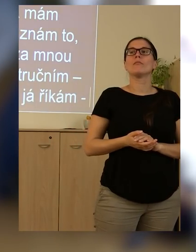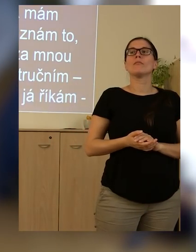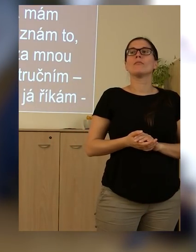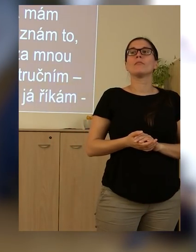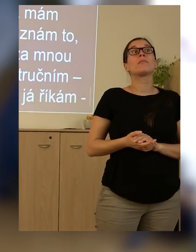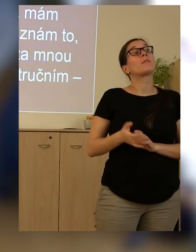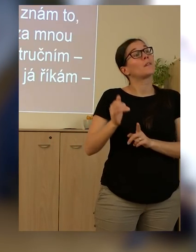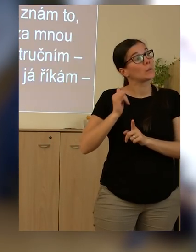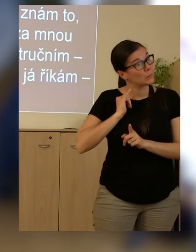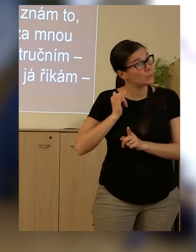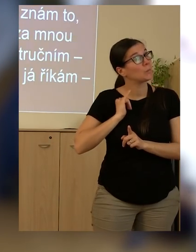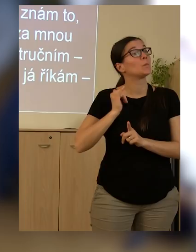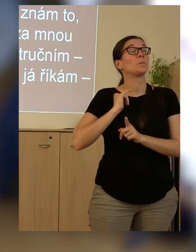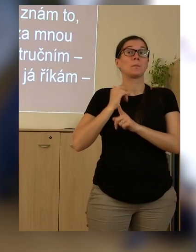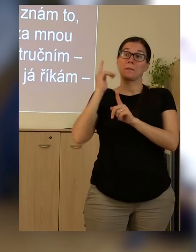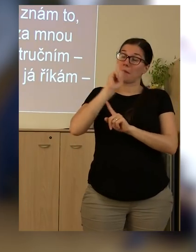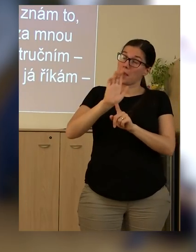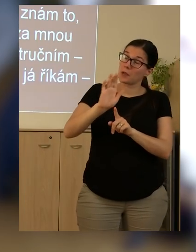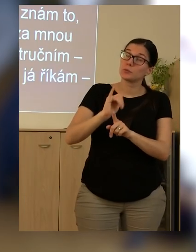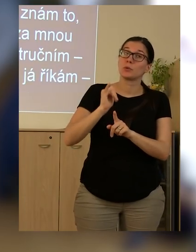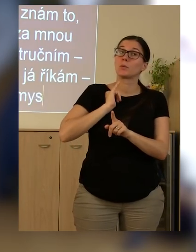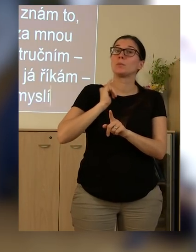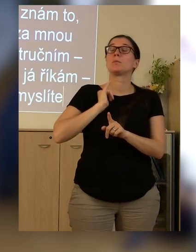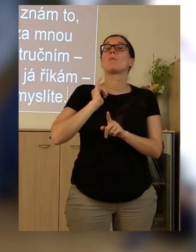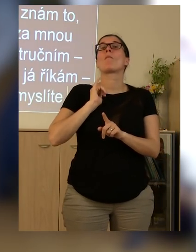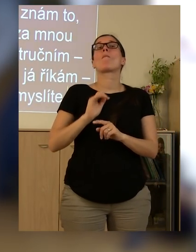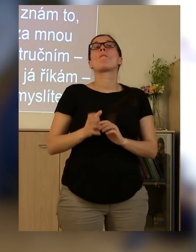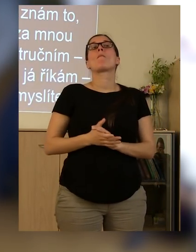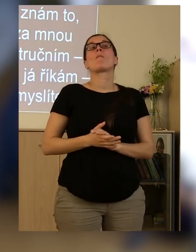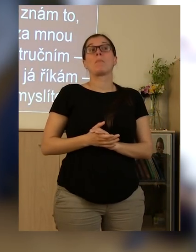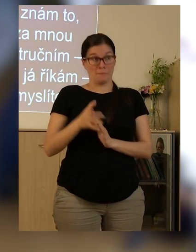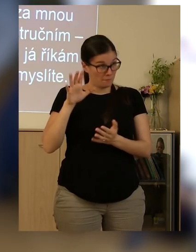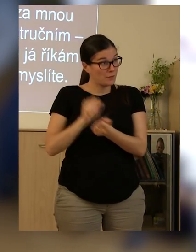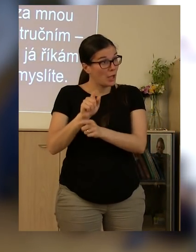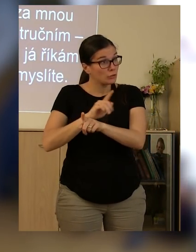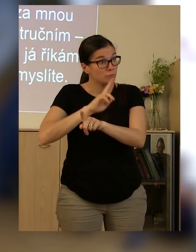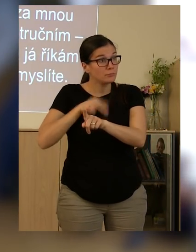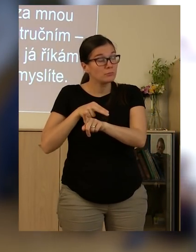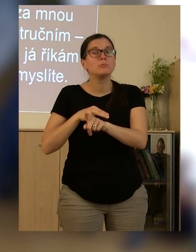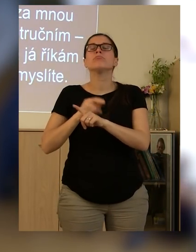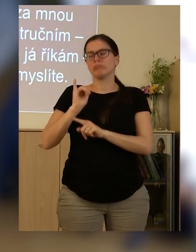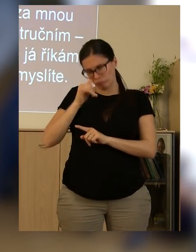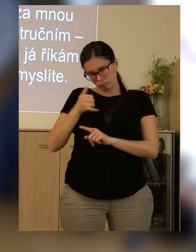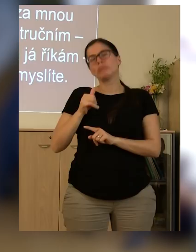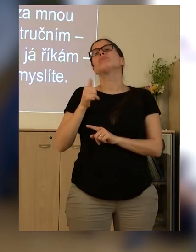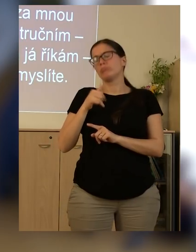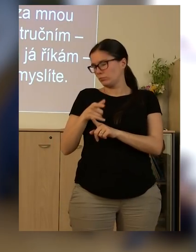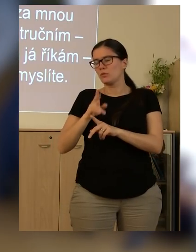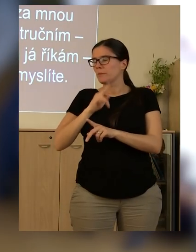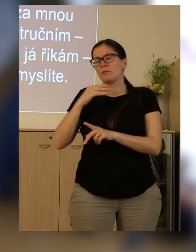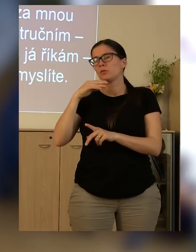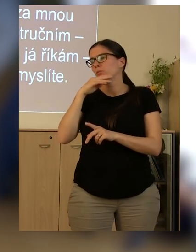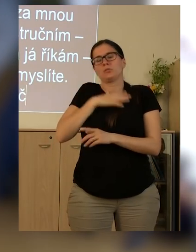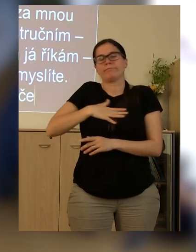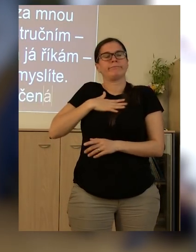to je zajímavý, že si to myslíte. Jste o tom fakt přesvědčená? Ano, jsem o tom přesvědčená. Je to kretén prostě.